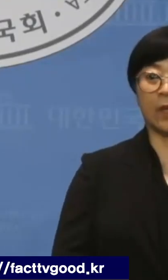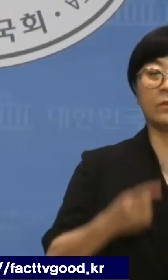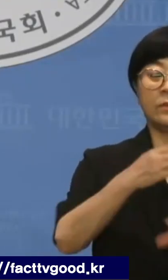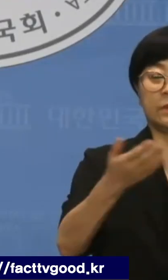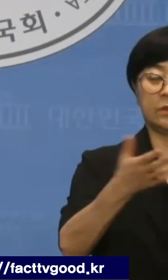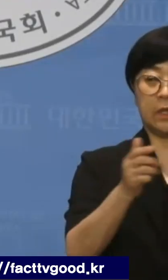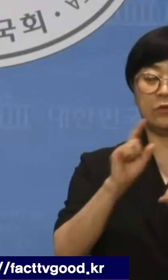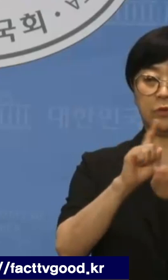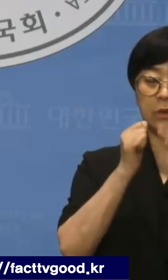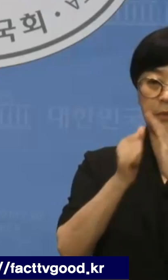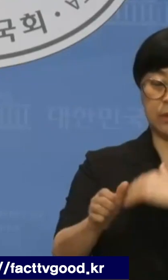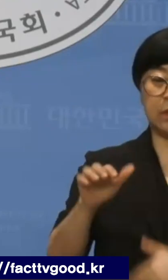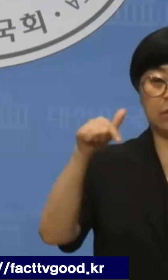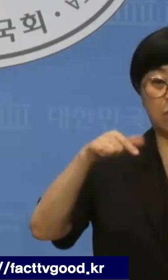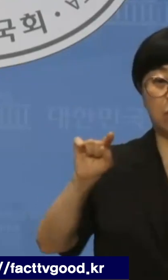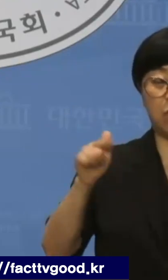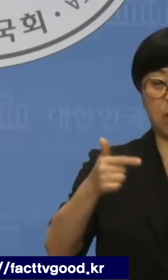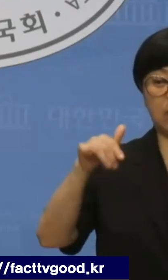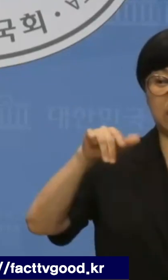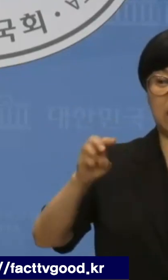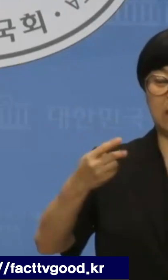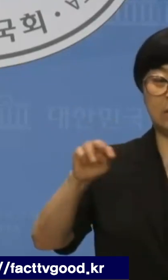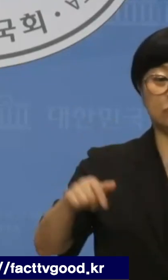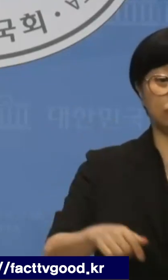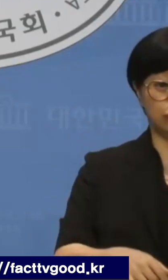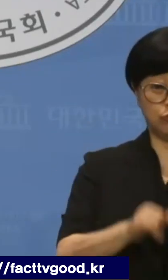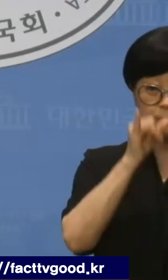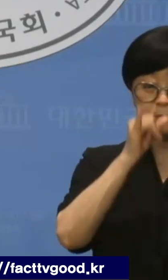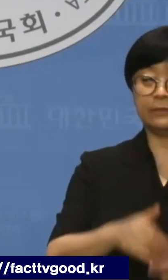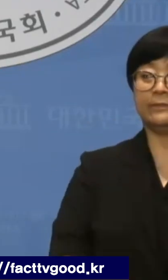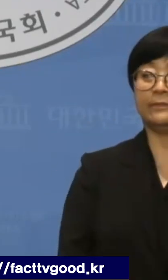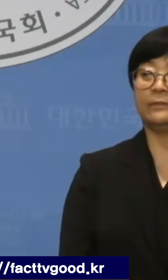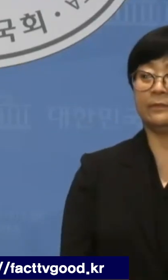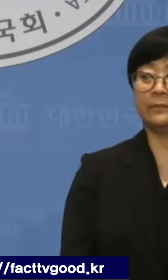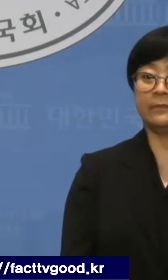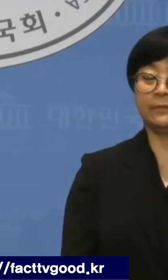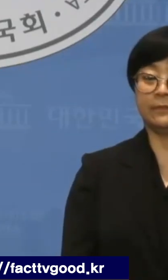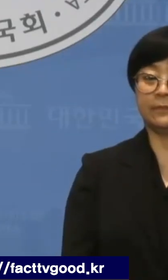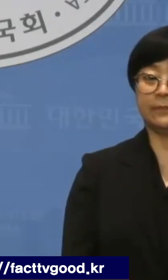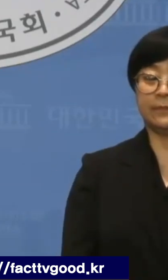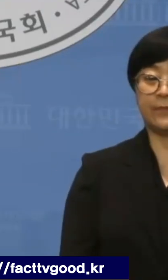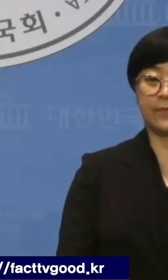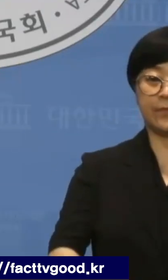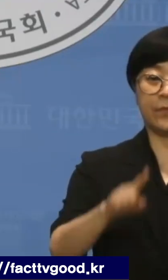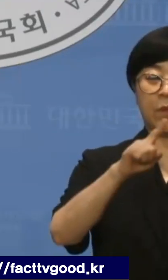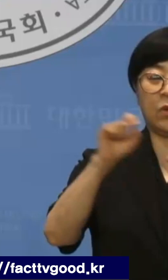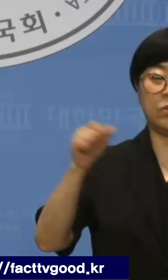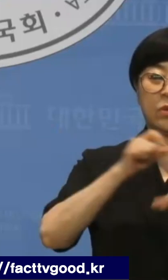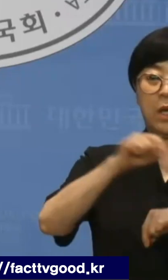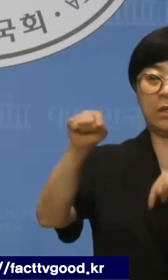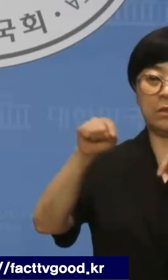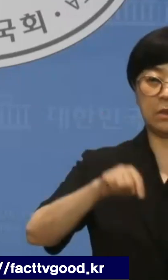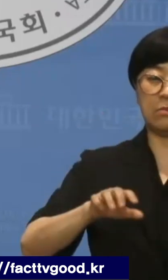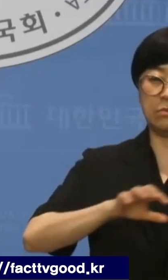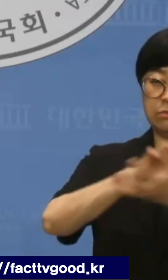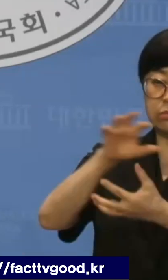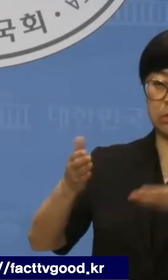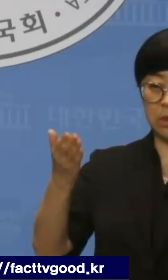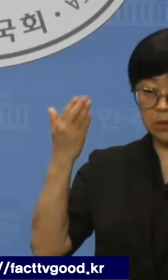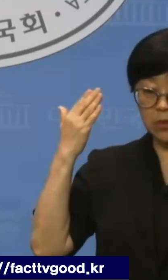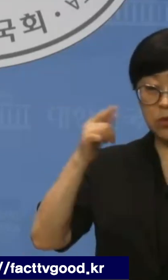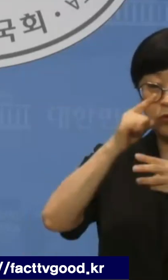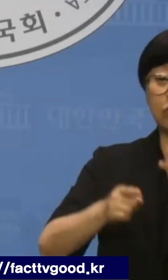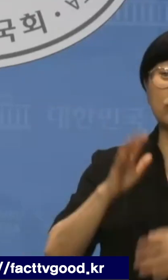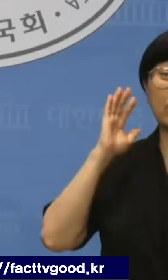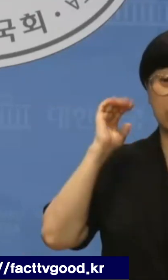민주당 수석대변인 권칠승입니다. 두 건의 브리핑을 하도록 하겠습니다. 연이은 졸속 행정에 숙대밭된 학교